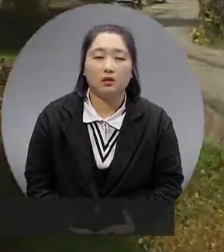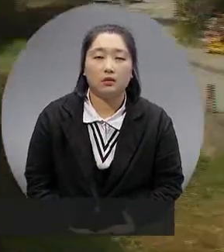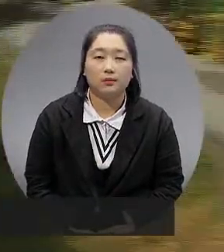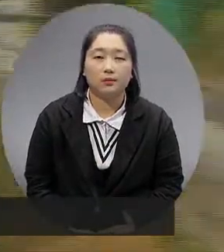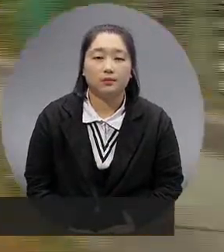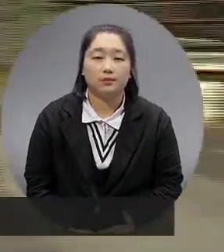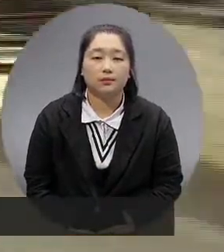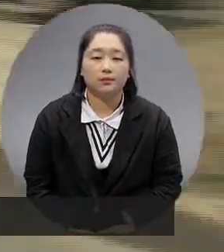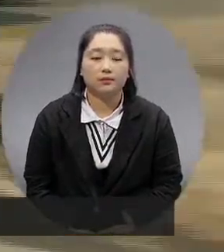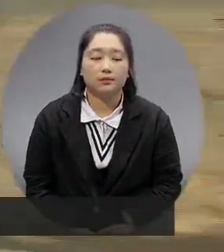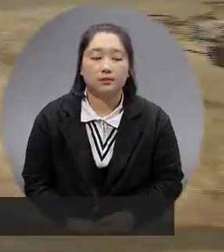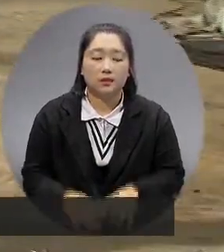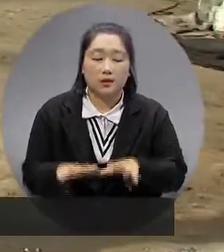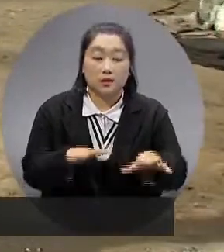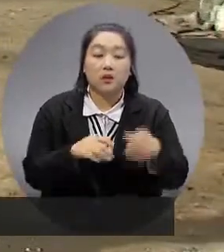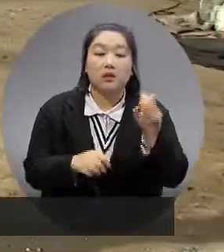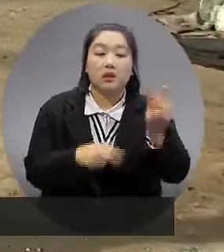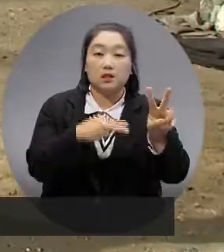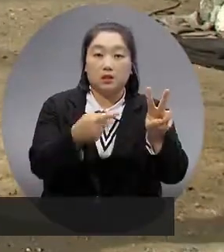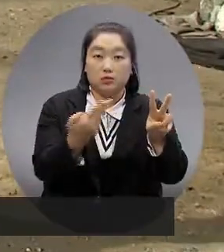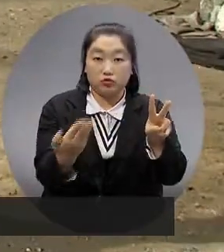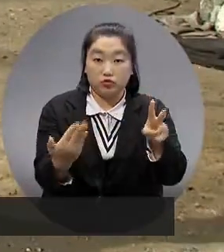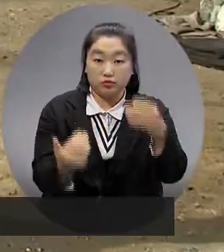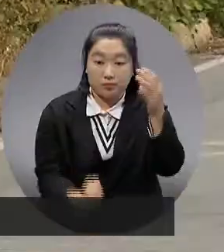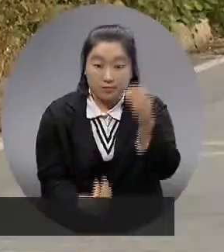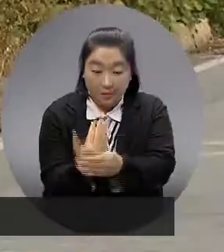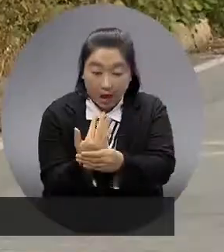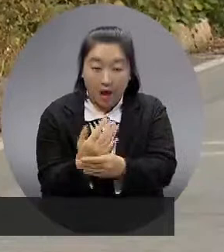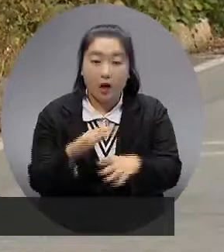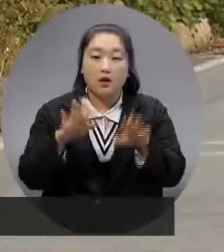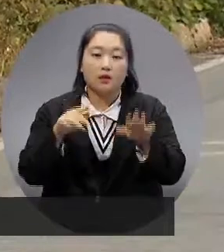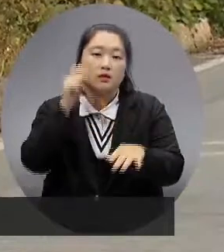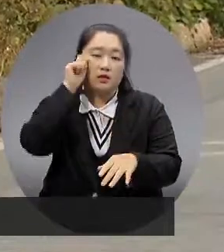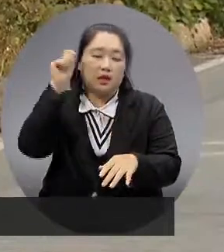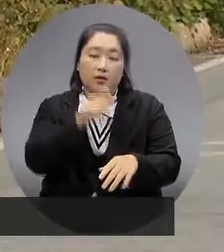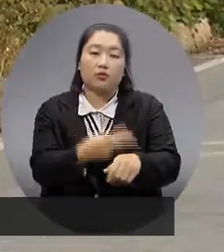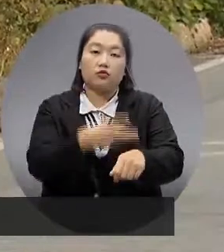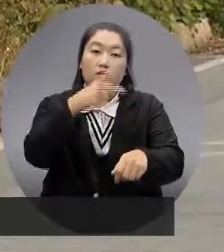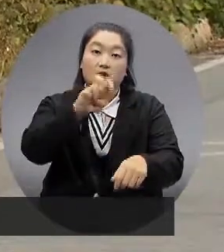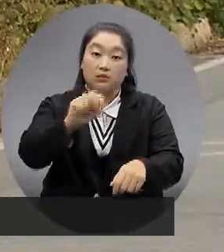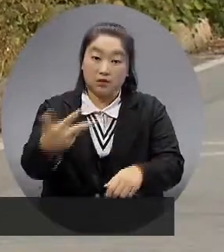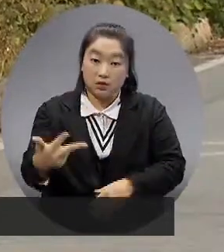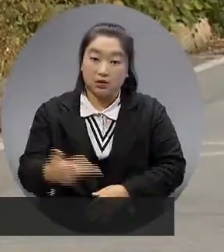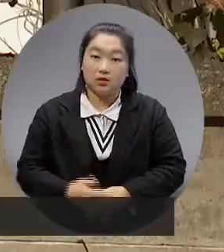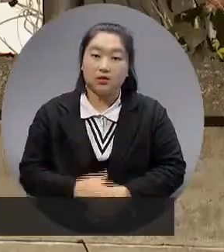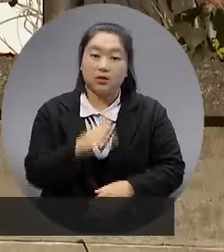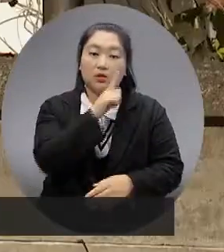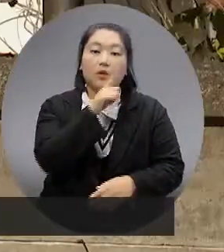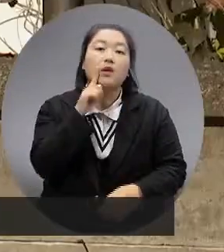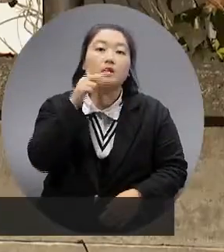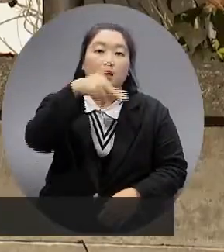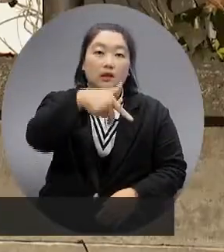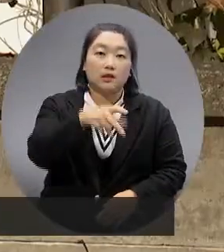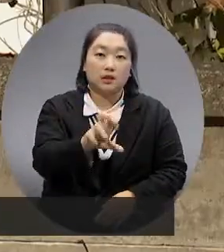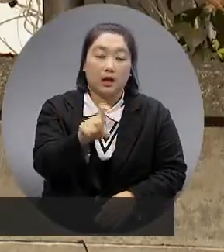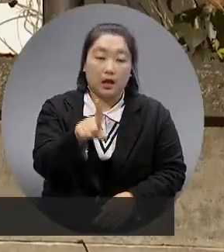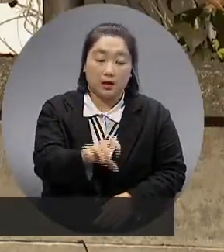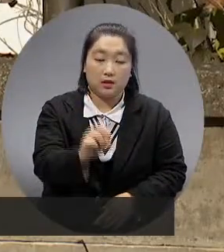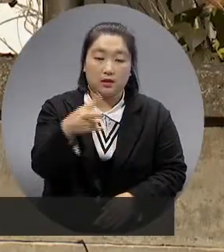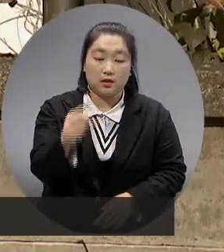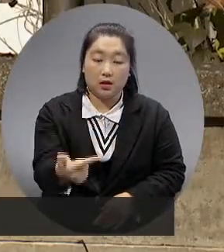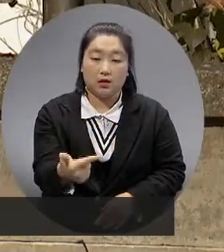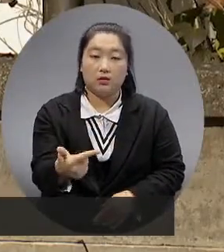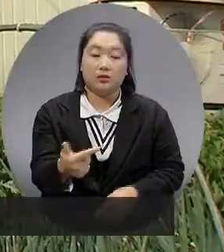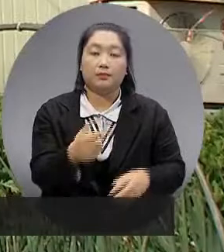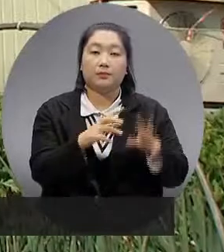규모 2.9 지진이 다시 발생한 건 새벽 2시 27분. 괴산군 장현면 지난달 29일 지진이